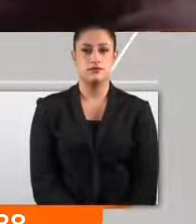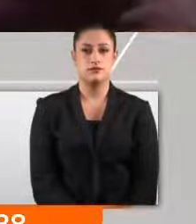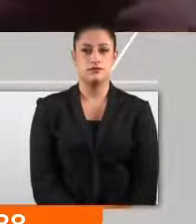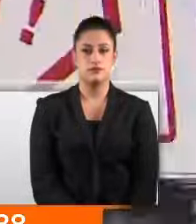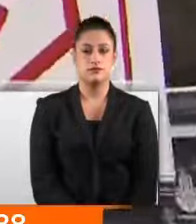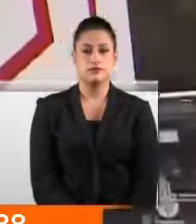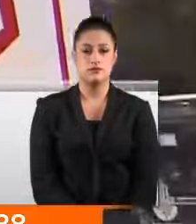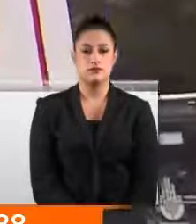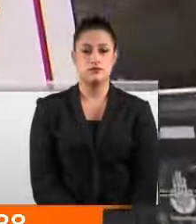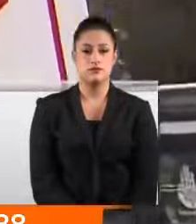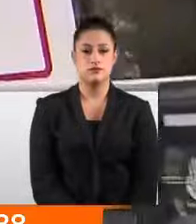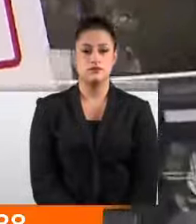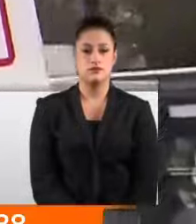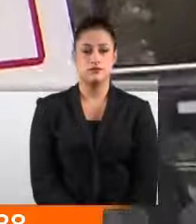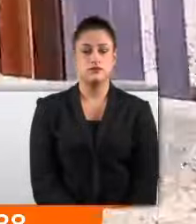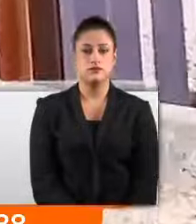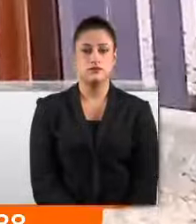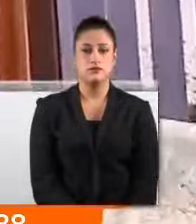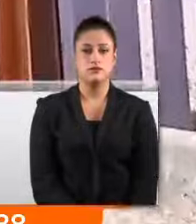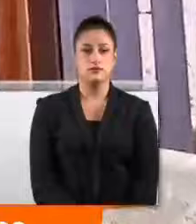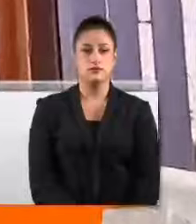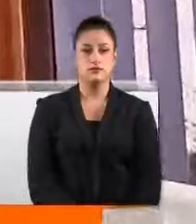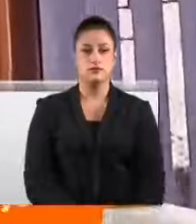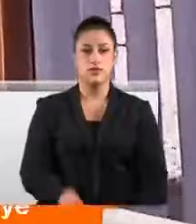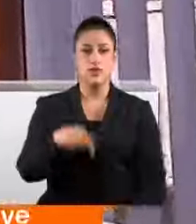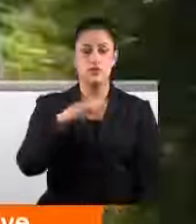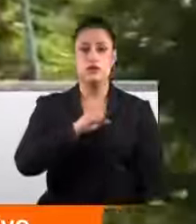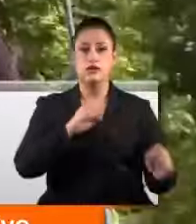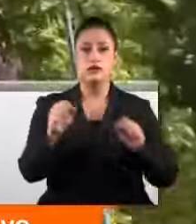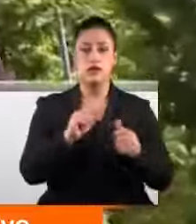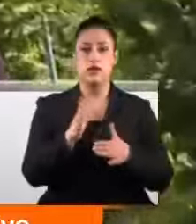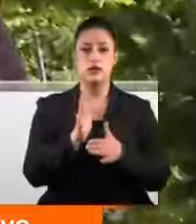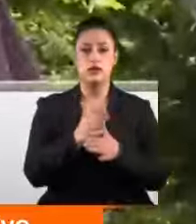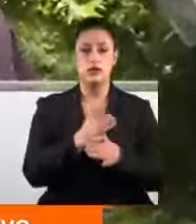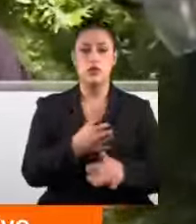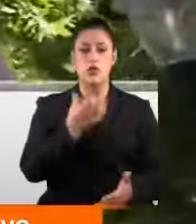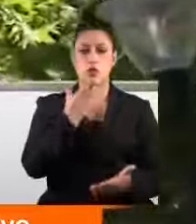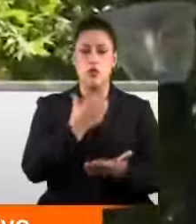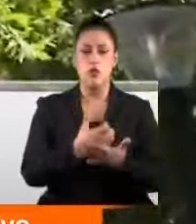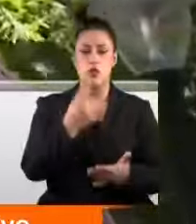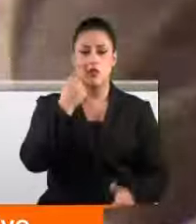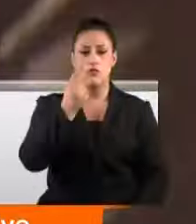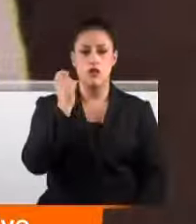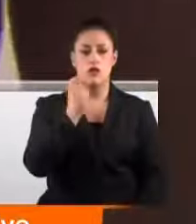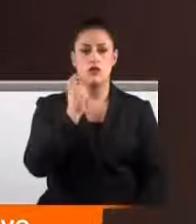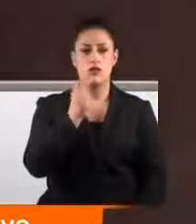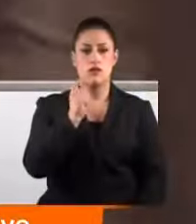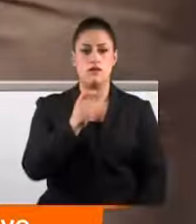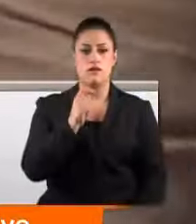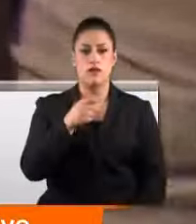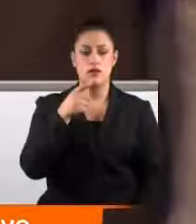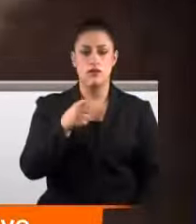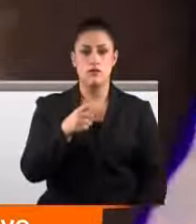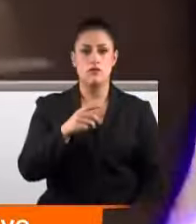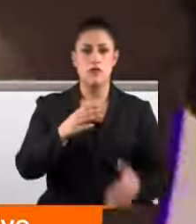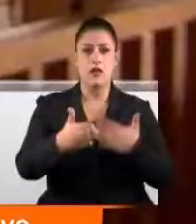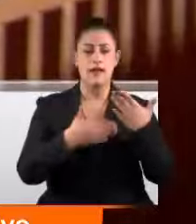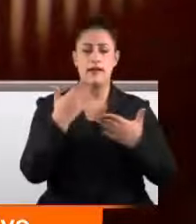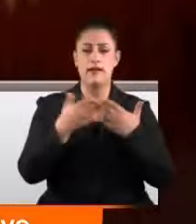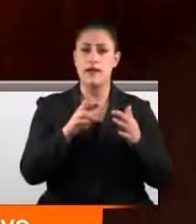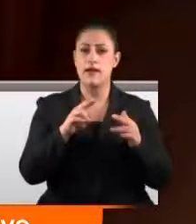adım atılsın. Bu isyanın sebebi ömür boyu nafaka ödemeye mahkum edilmesi. Peri masalı gibi